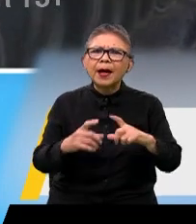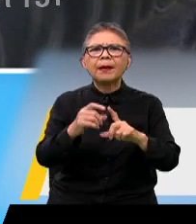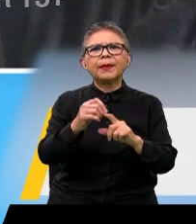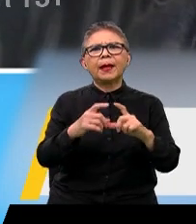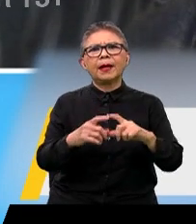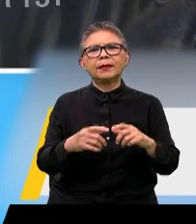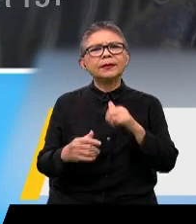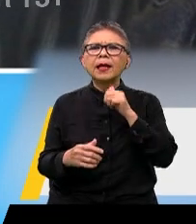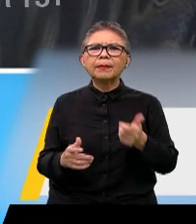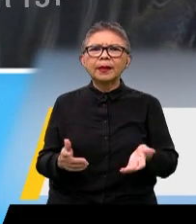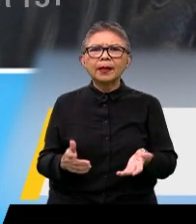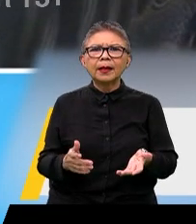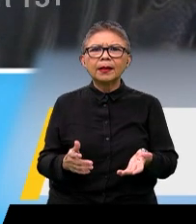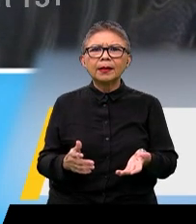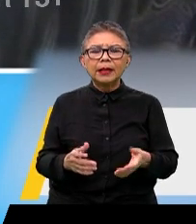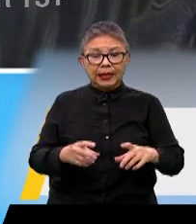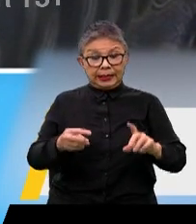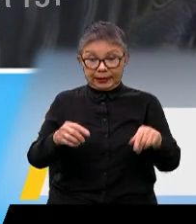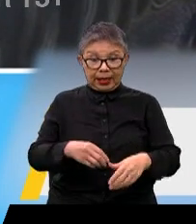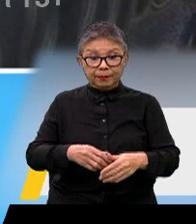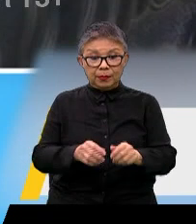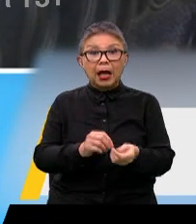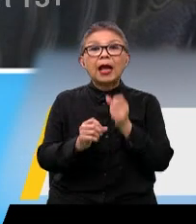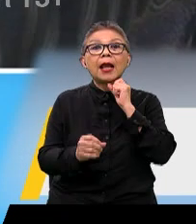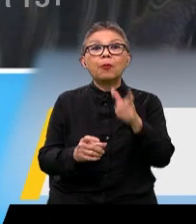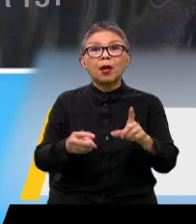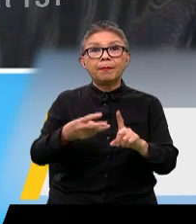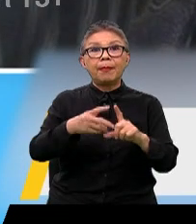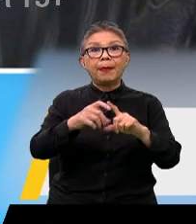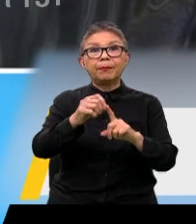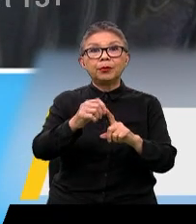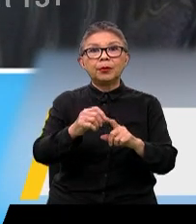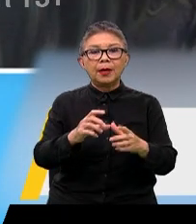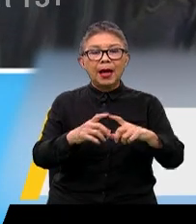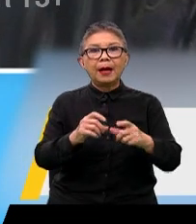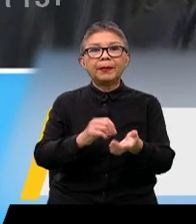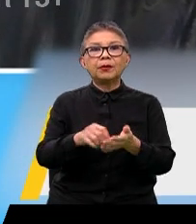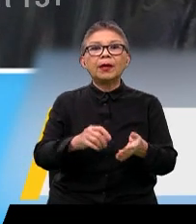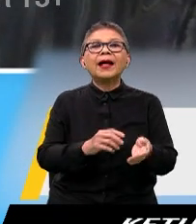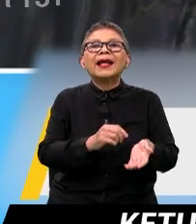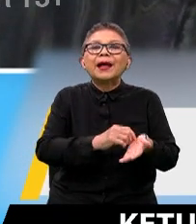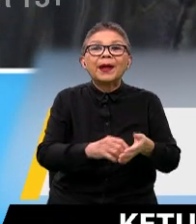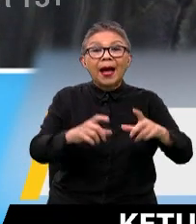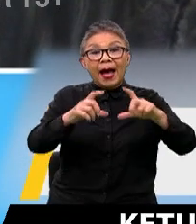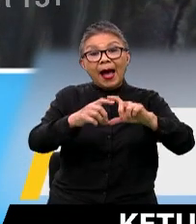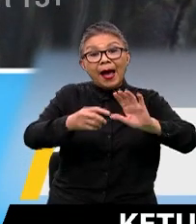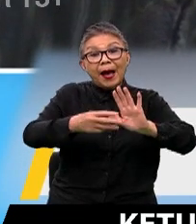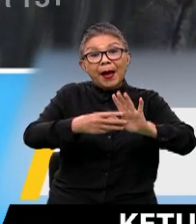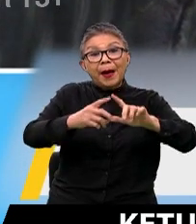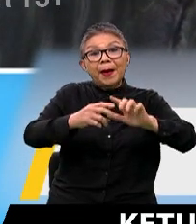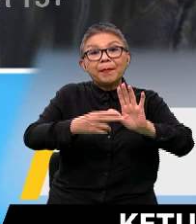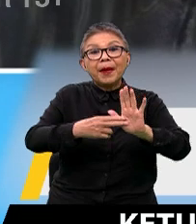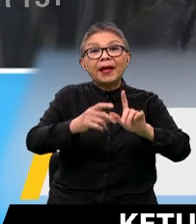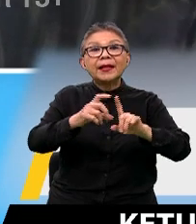di BAP sudah disebutkan, ini namanya APA ini Amanda. Nah, pertanyaan lebih lanjut, Mbak, siapa